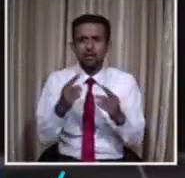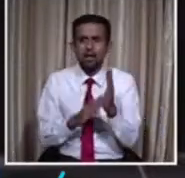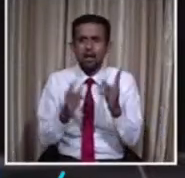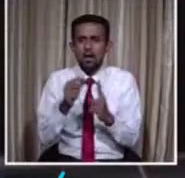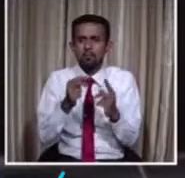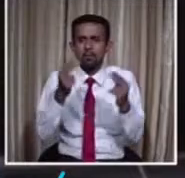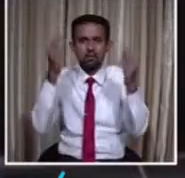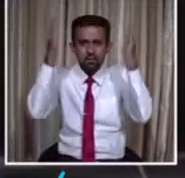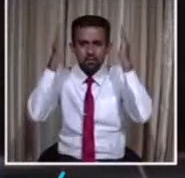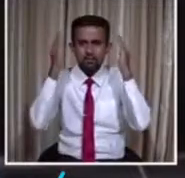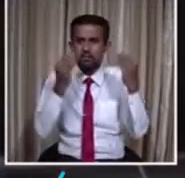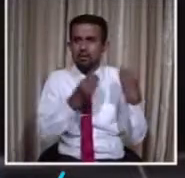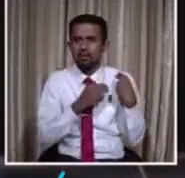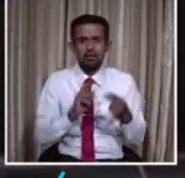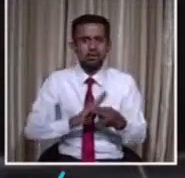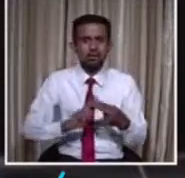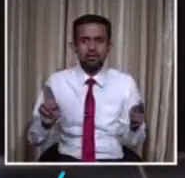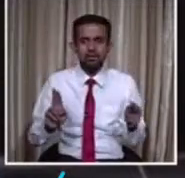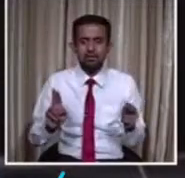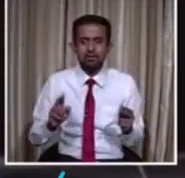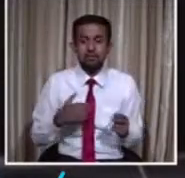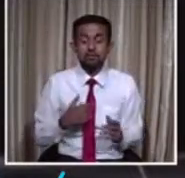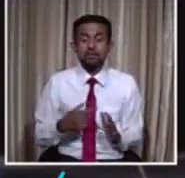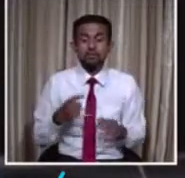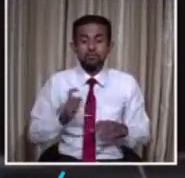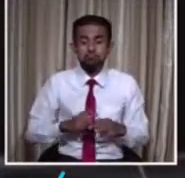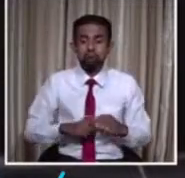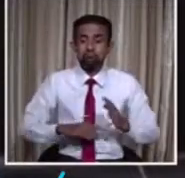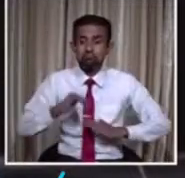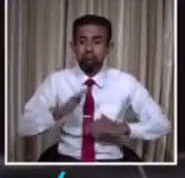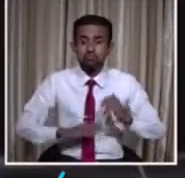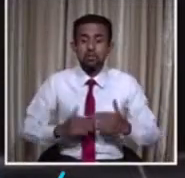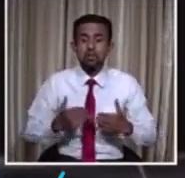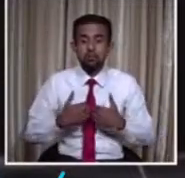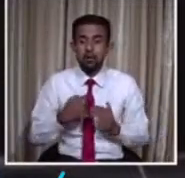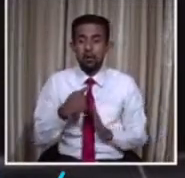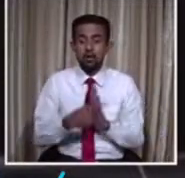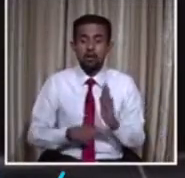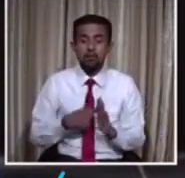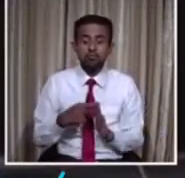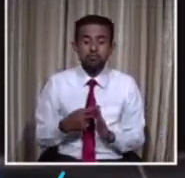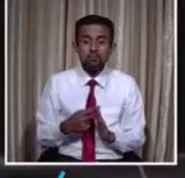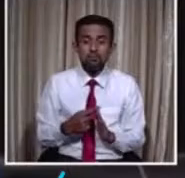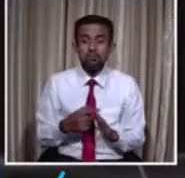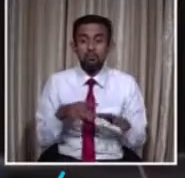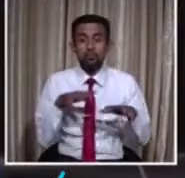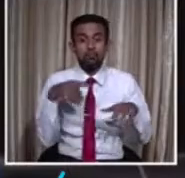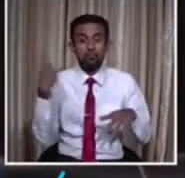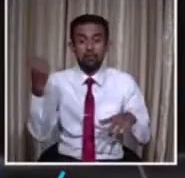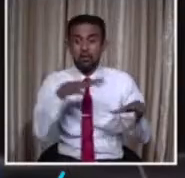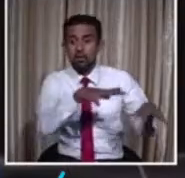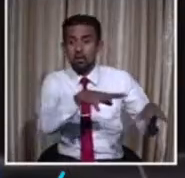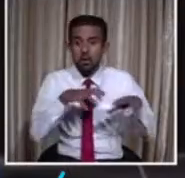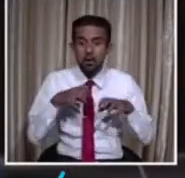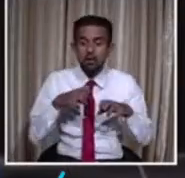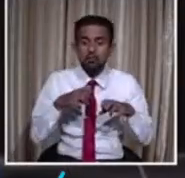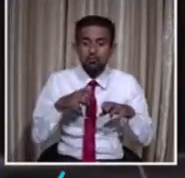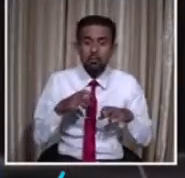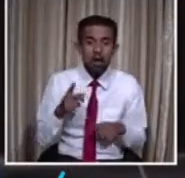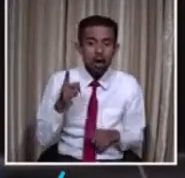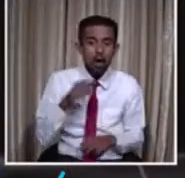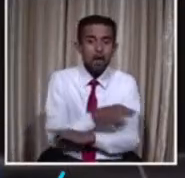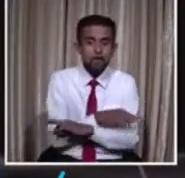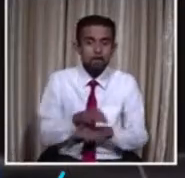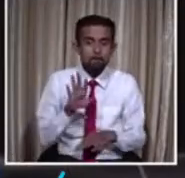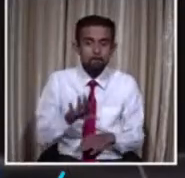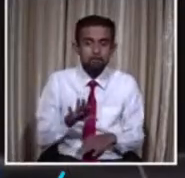daganne nei. Api me inna pida apa pabici kerana apa rata bena goduro apa benda pat kerana niaga matu aktiinwa.